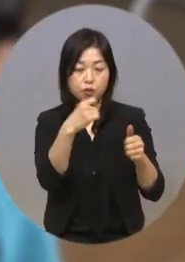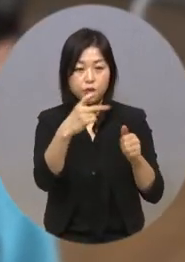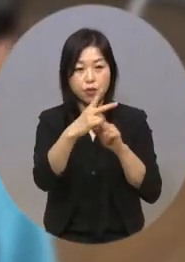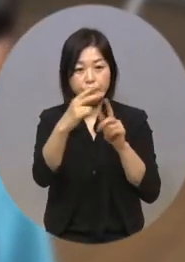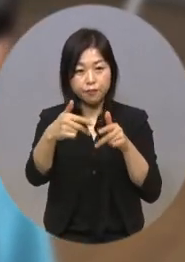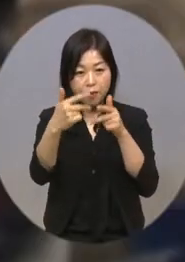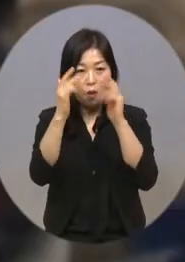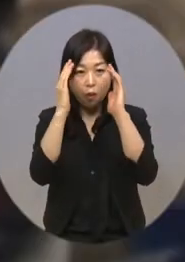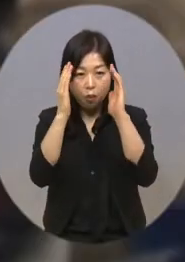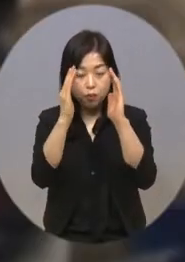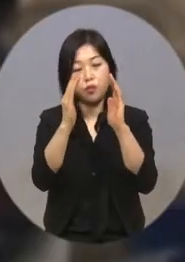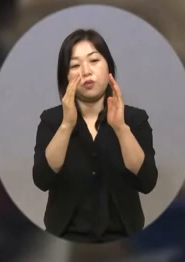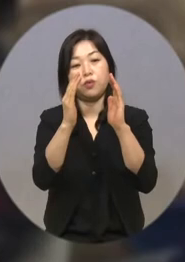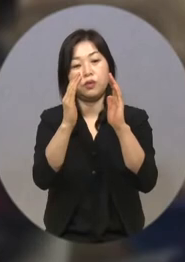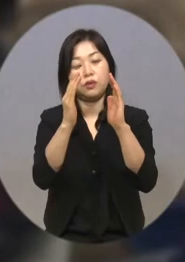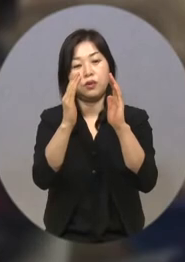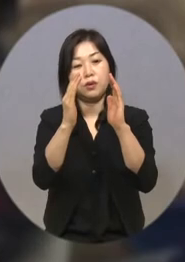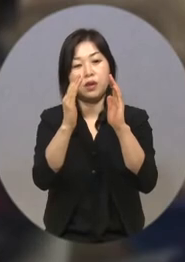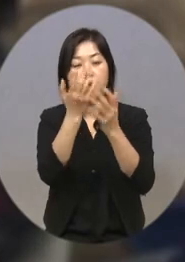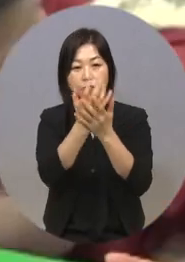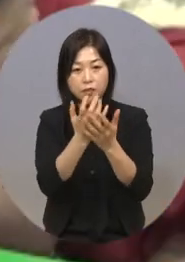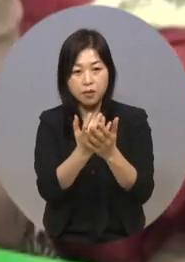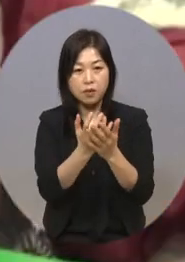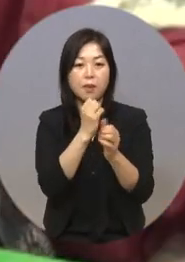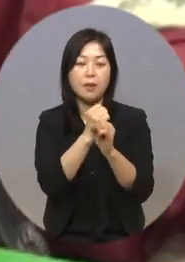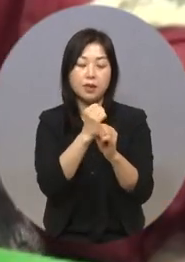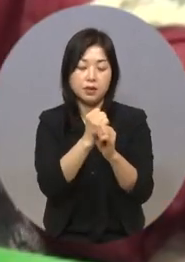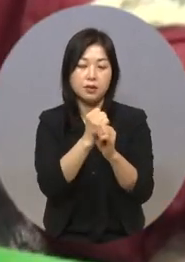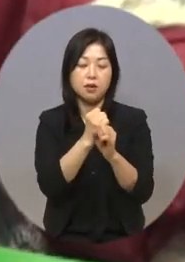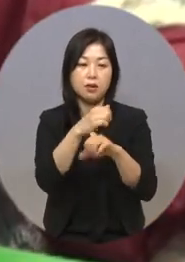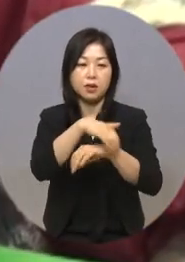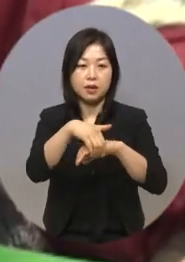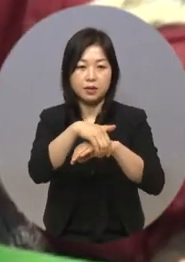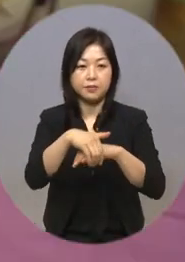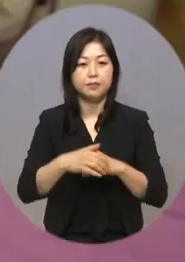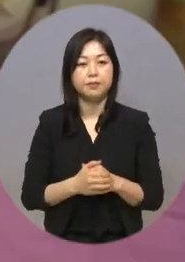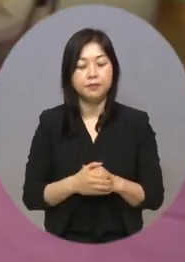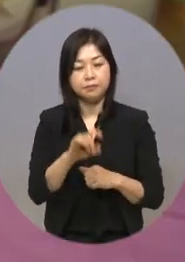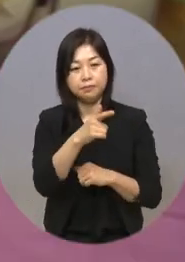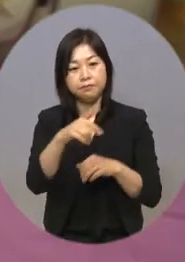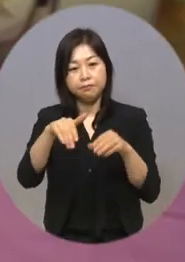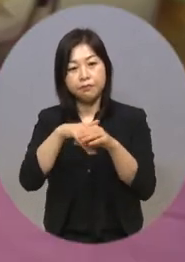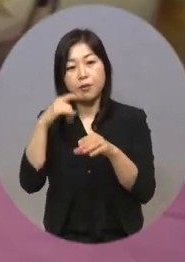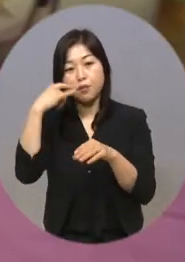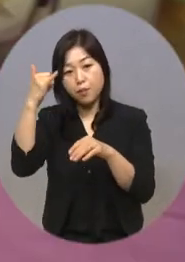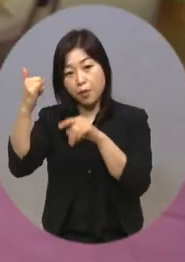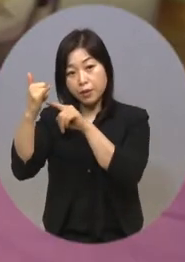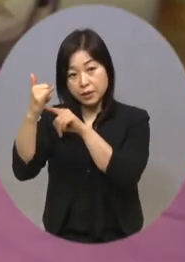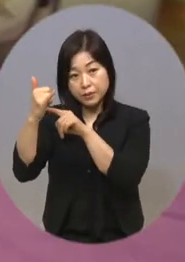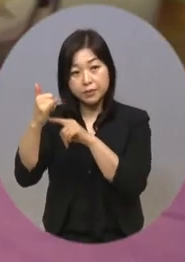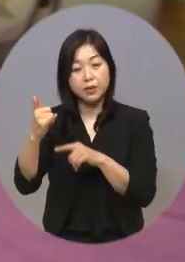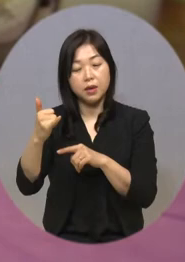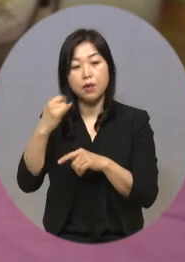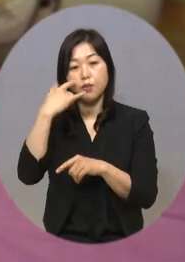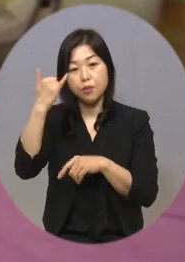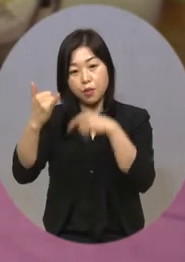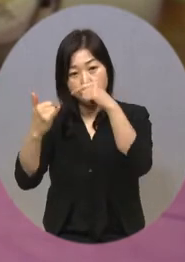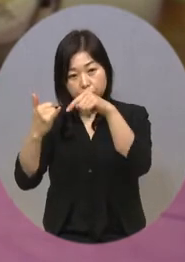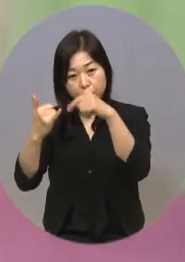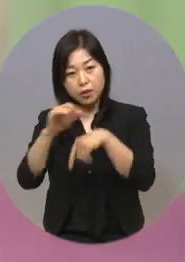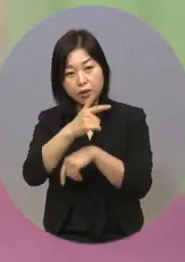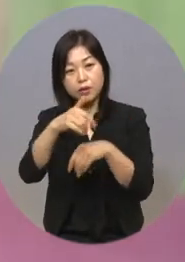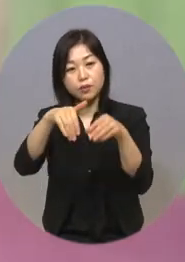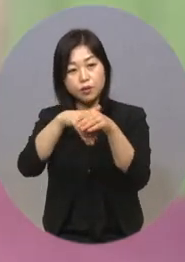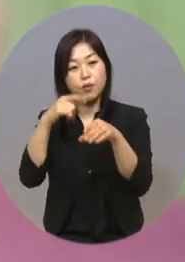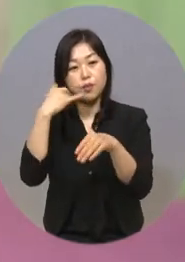학습을 위한 학습 자료 제작에도 났습니다 또한 다문화 학부모를 대상으로 부모 교육과 다모